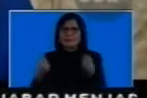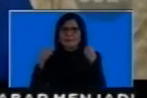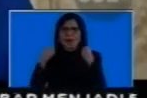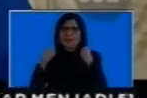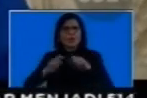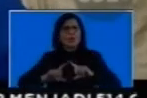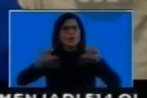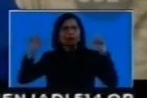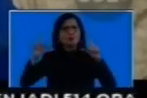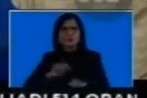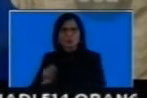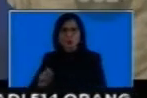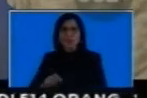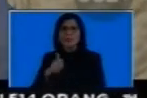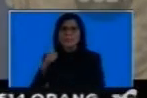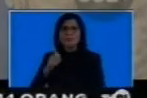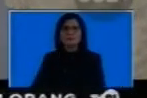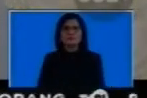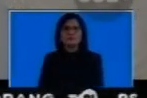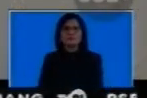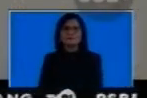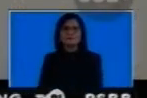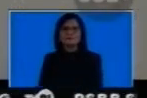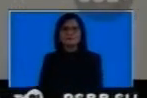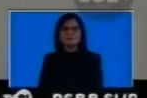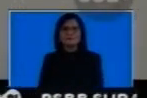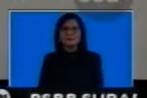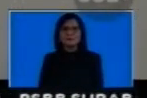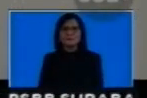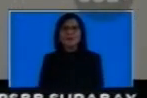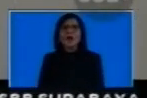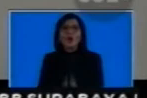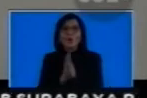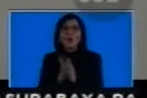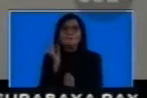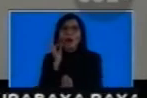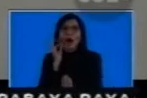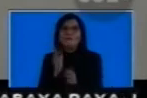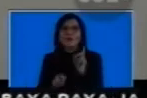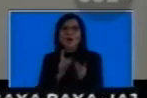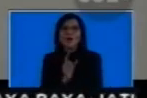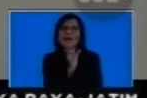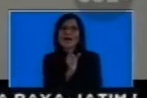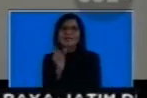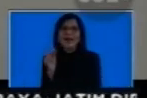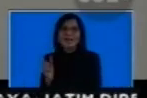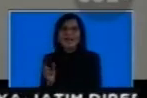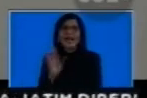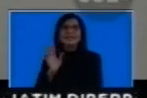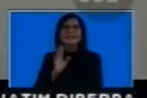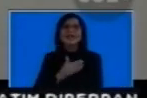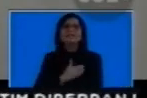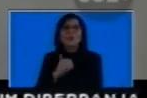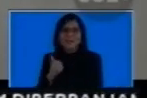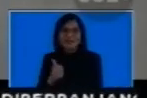dan lulus dari sekolah ini dengan baik. Demikian surat saya. Mohon maaf jika apabila ada kata-kata yang kurang